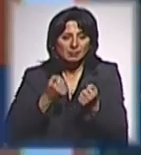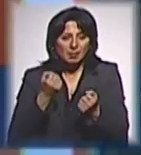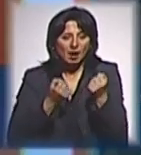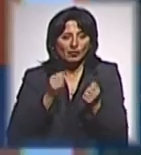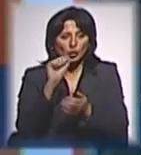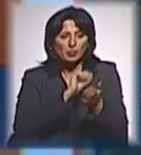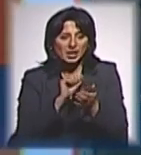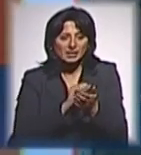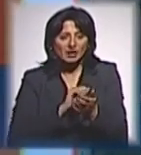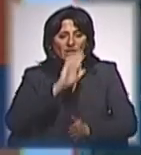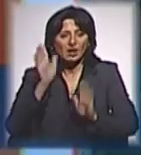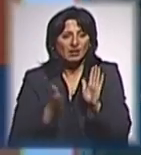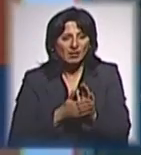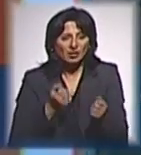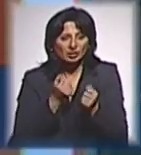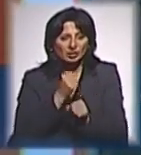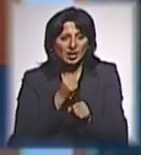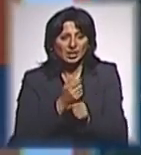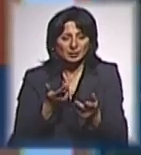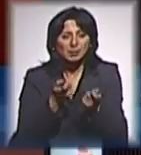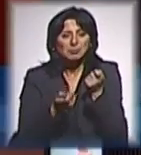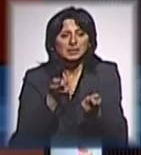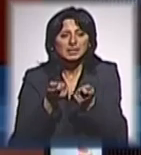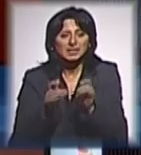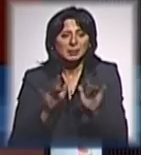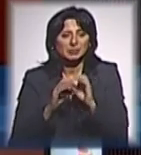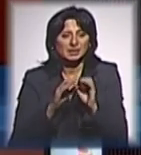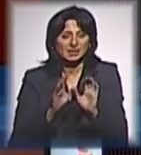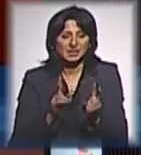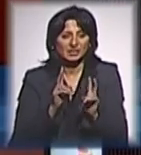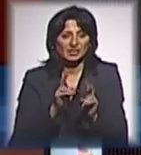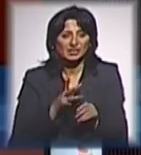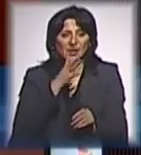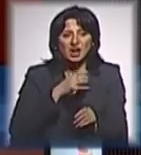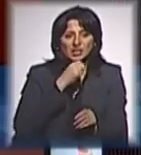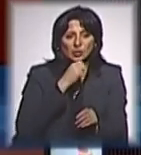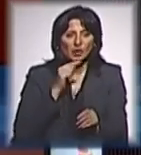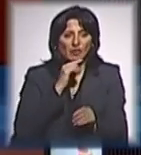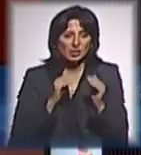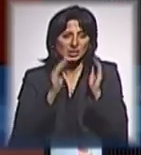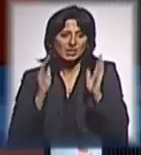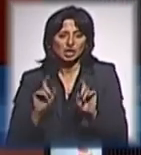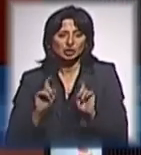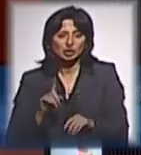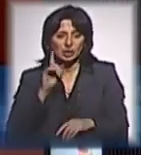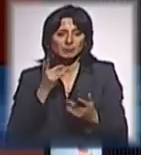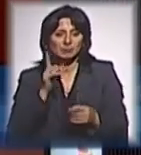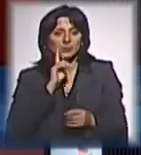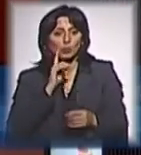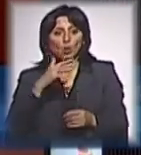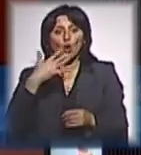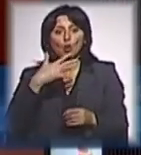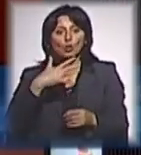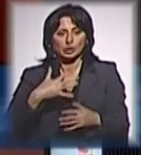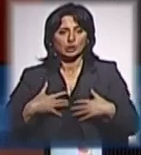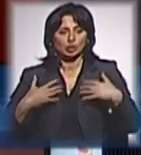მრეწველებს, ადამიანებს, რომელიც ეკ არიან მარგინალიზებული დღეს ასაკობრივადაც და ეკონომიკურადაც სახში ზიან, აი პირობითად წარმოიდგინეთ 50